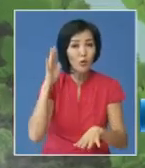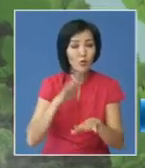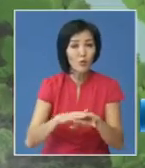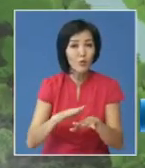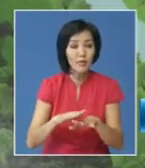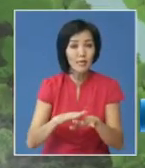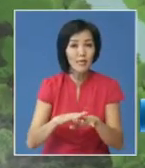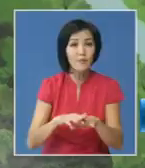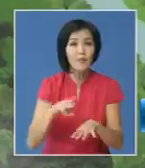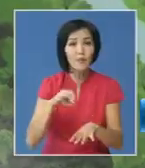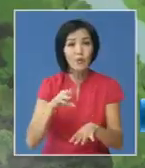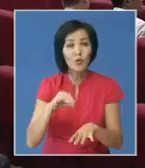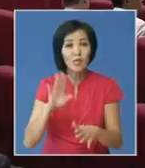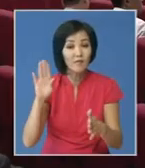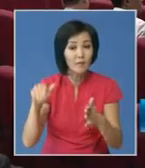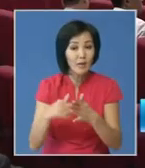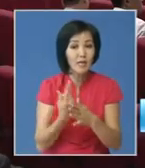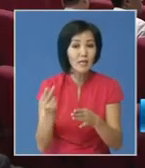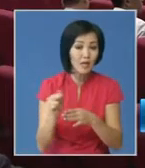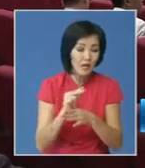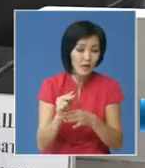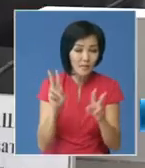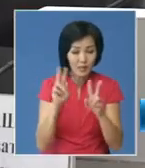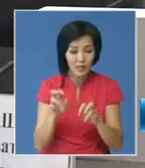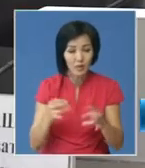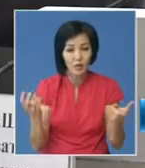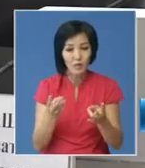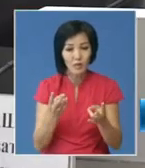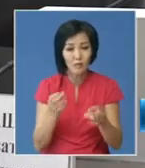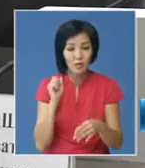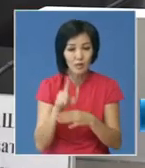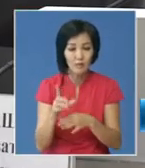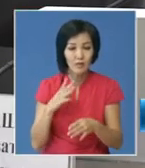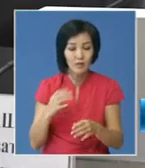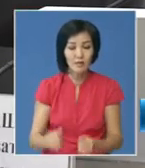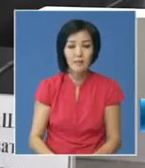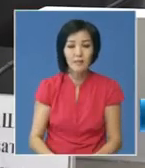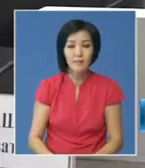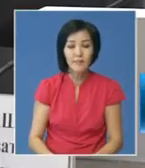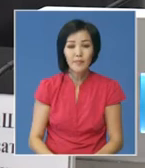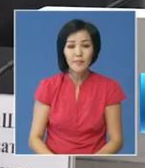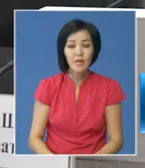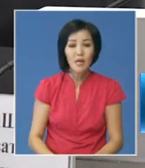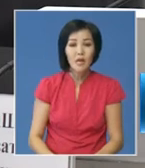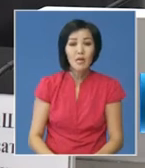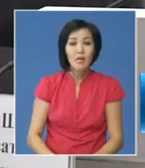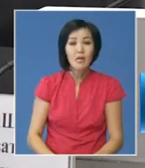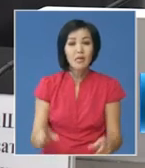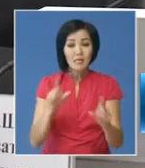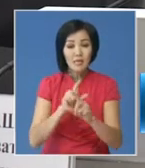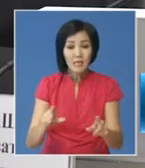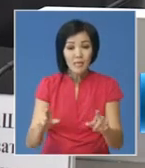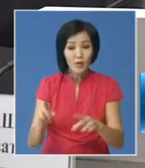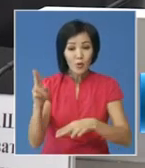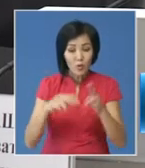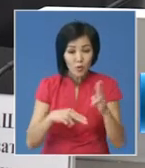бірінші орынбасары Ләззат Тұрлашев қайта қарауға жіберді. Мұны қайта қарау керек. Өйткені мұна